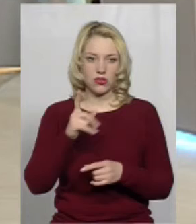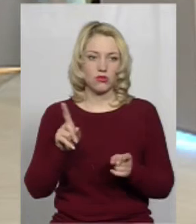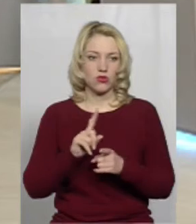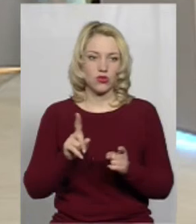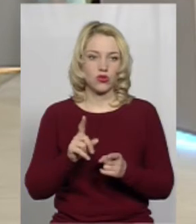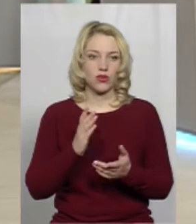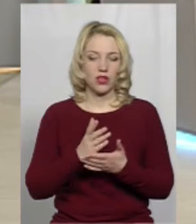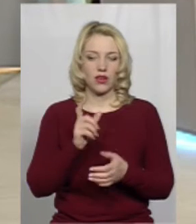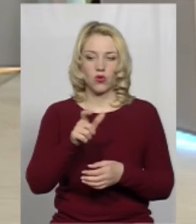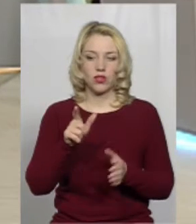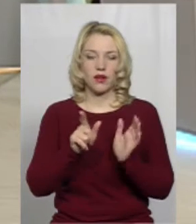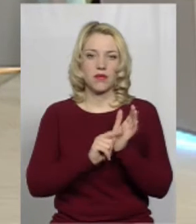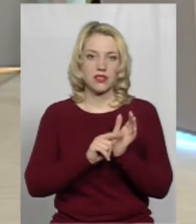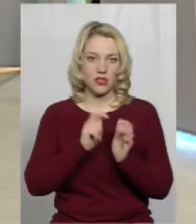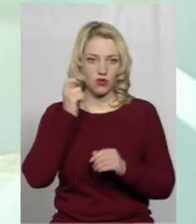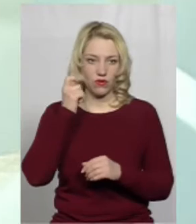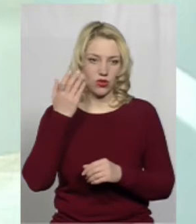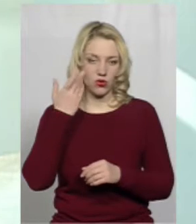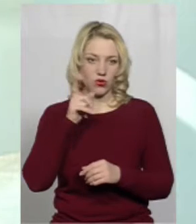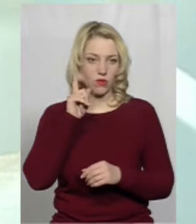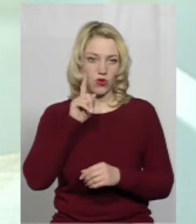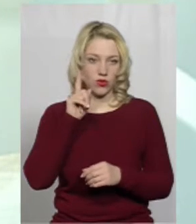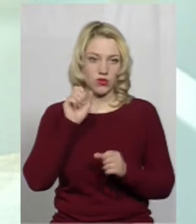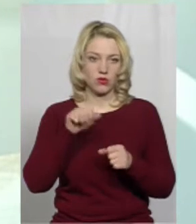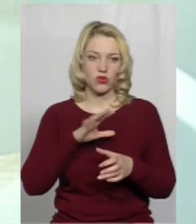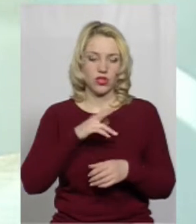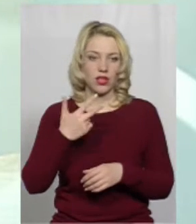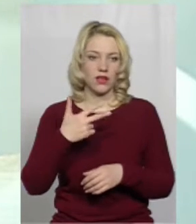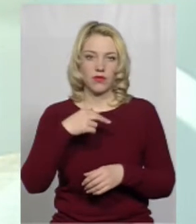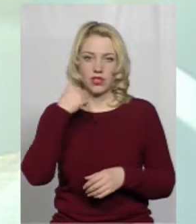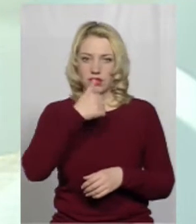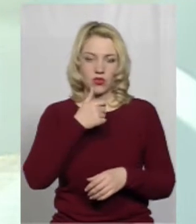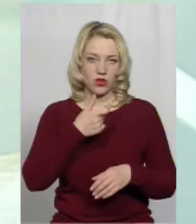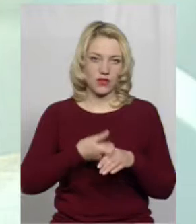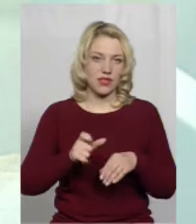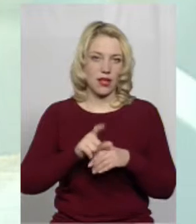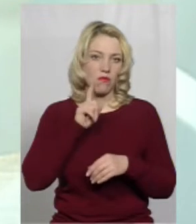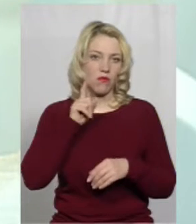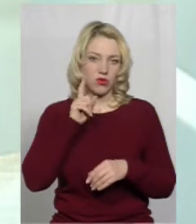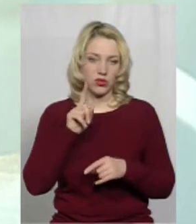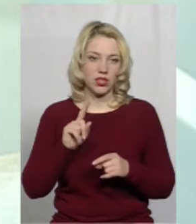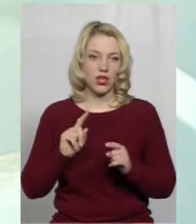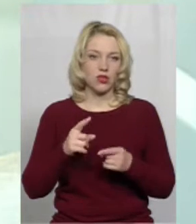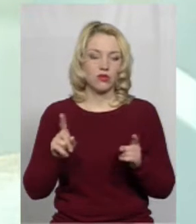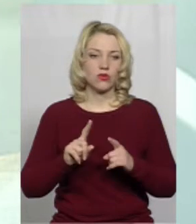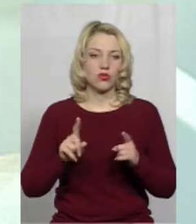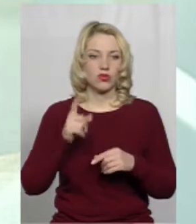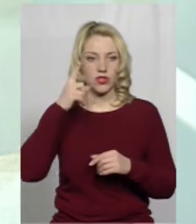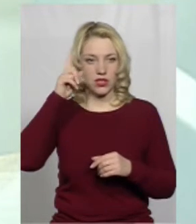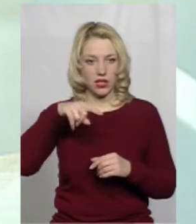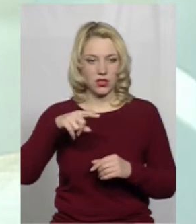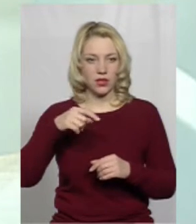декілька було пенсійного віку. Такої зовсім молоді, ну, можливо, там 30 років були. Так, тому що, ви